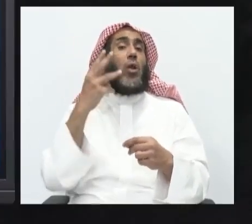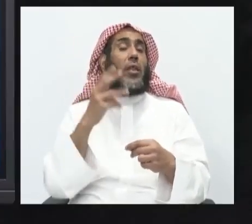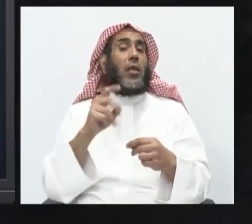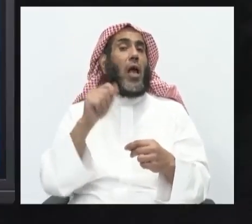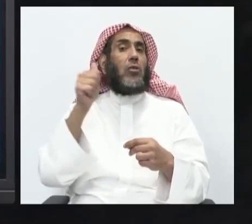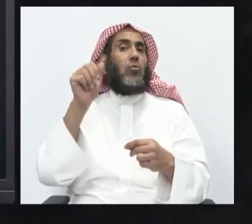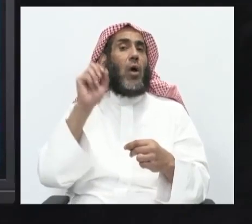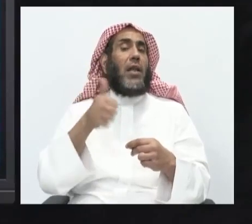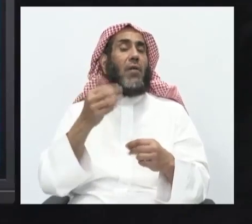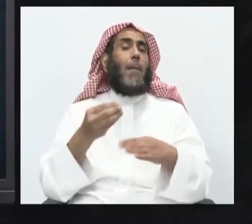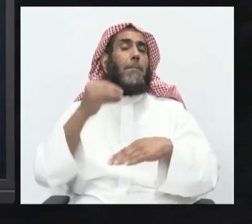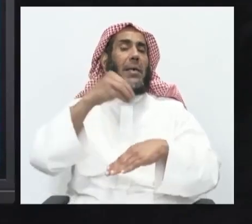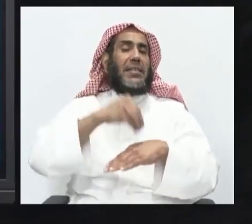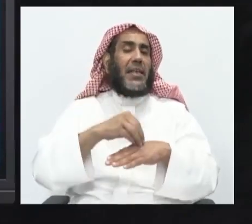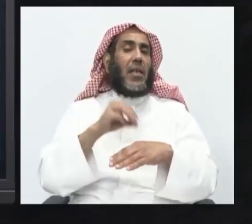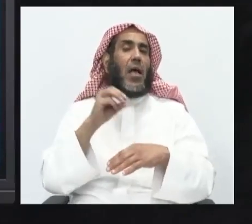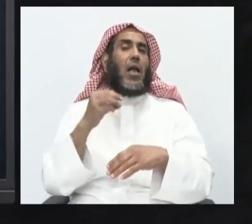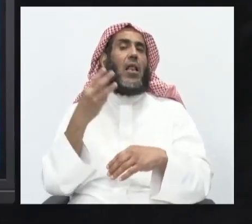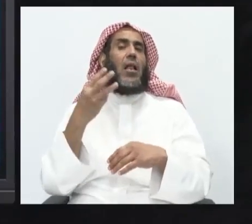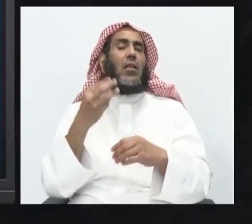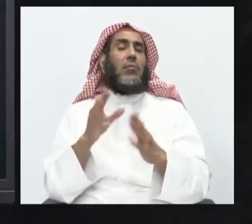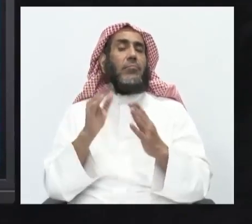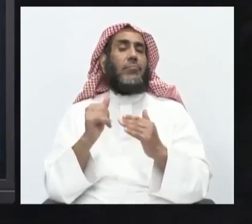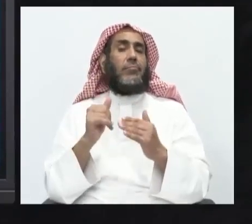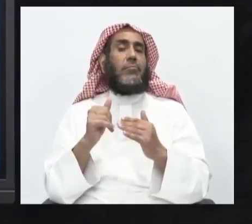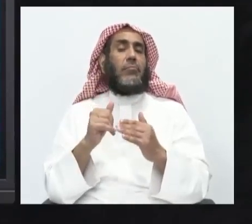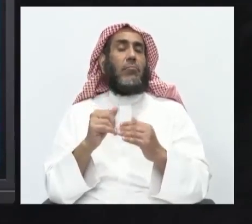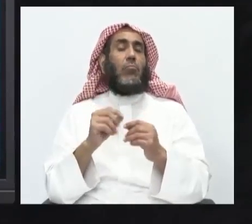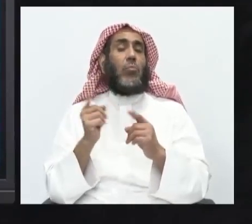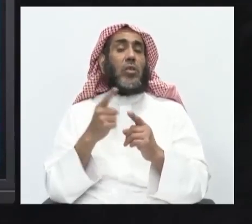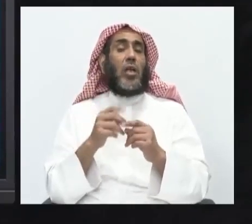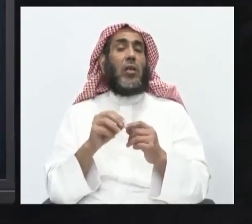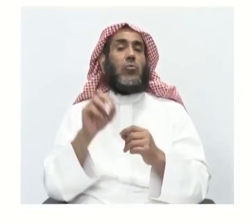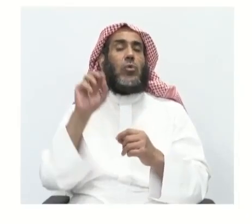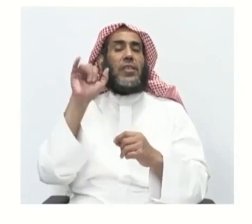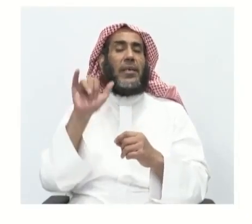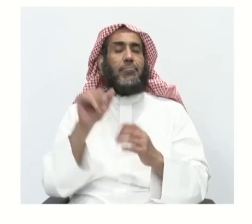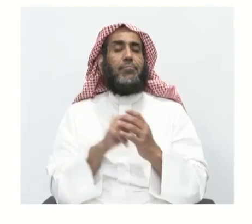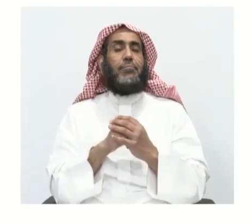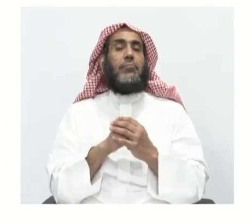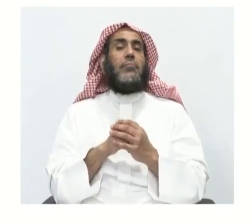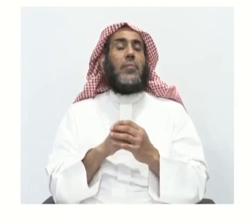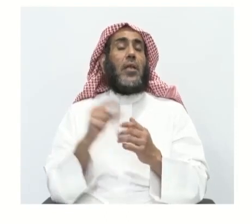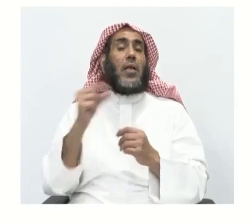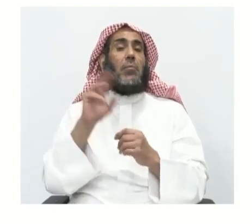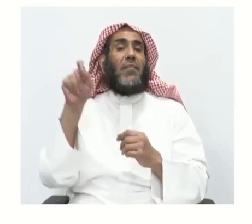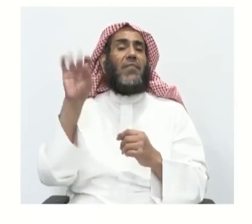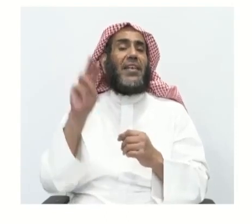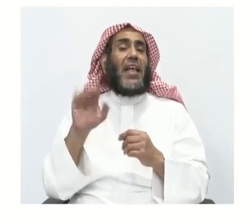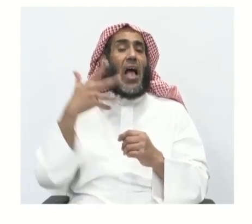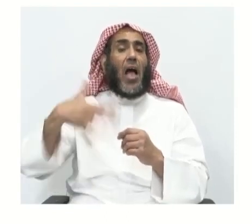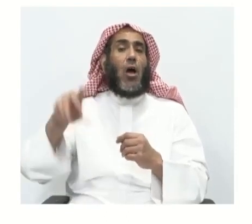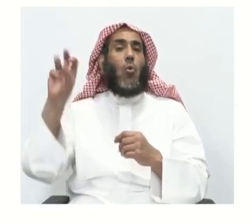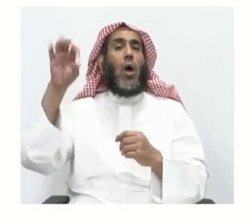الفه ياء ما زاد على ثلاثه هو ايضا مباشره على صوره ياء الكلمات فت